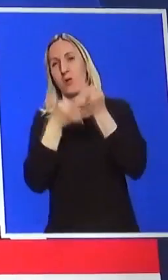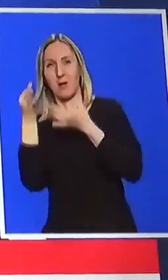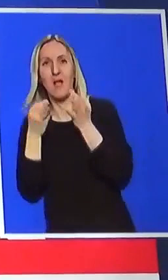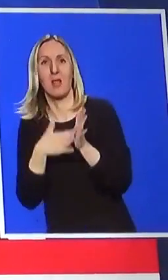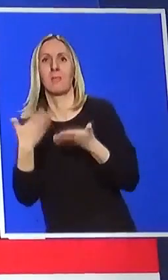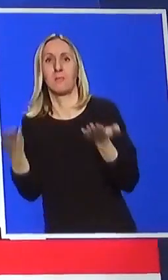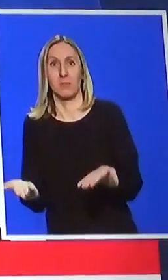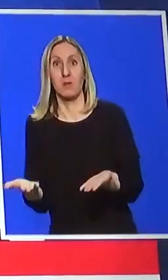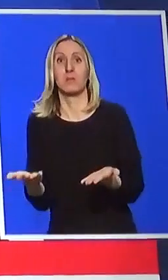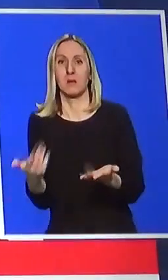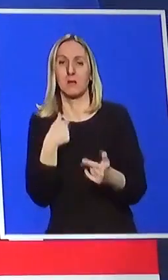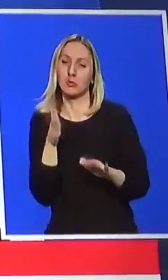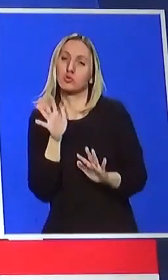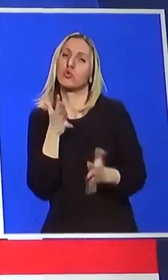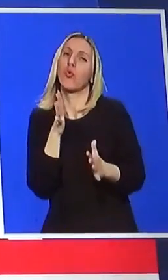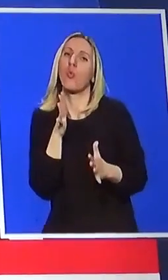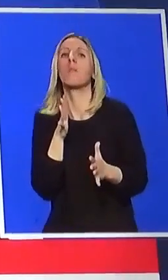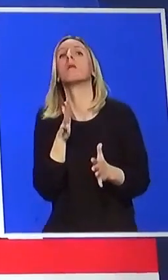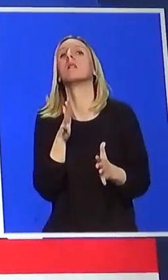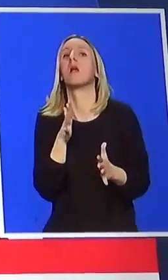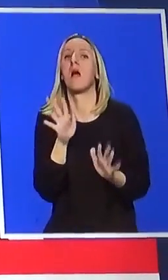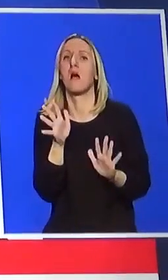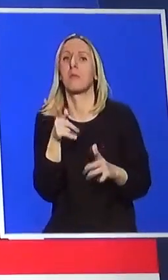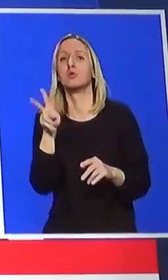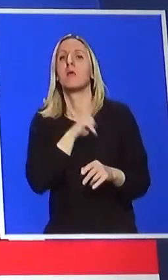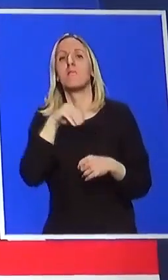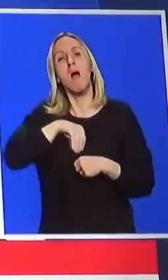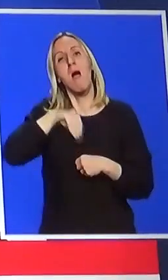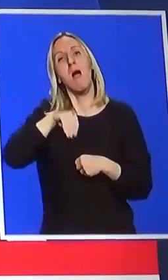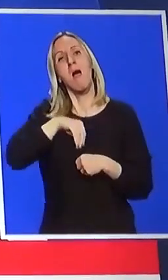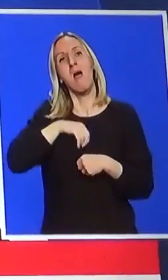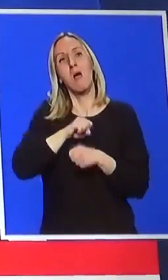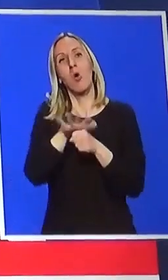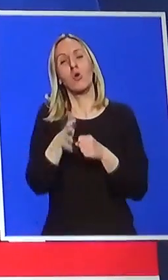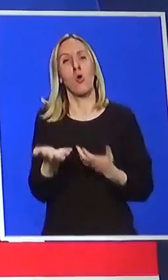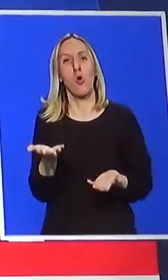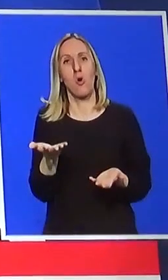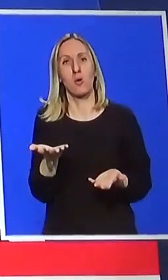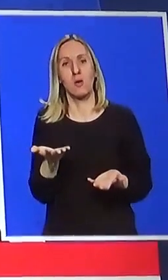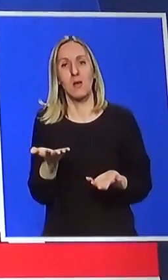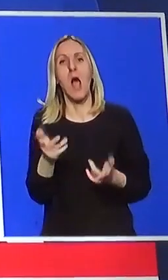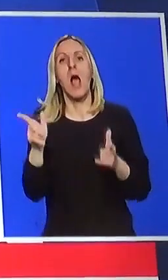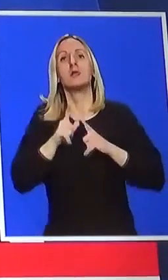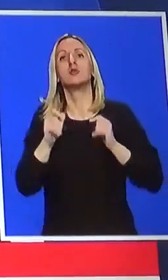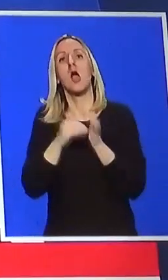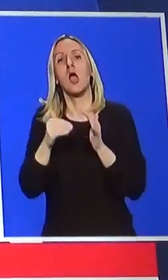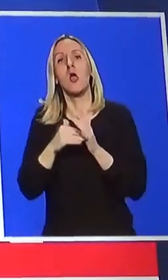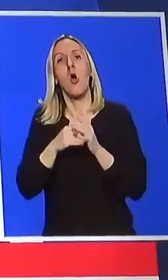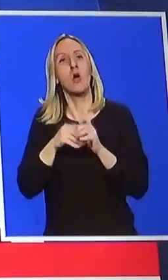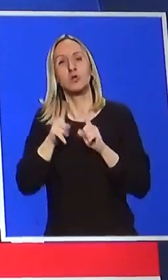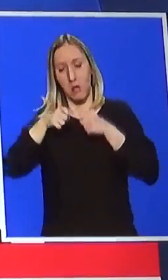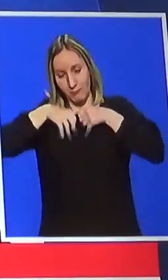ali za koje se osnovano sumnja da su potencijalni rezervoari infekcije, bilo da su nalaze još u fazi inkubacije ili čak